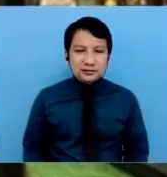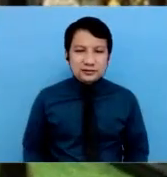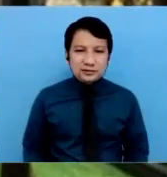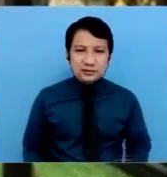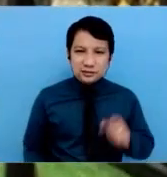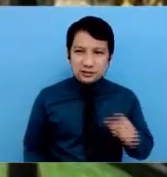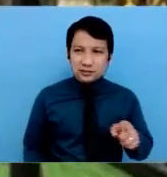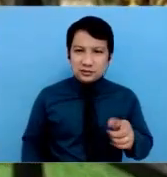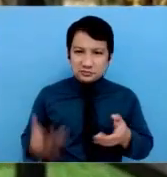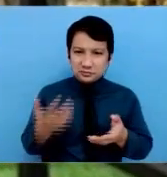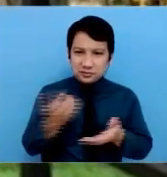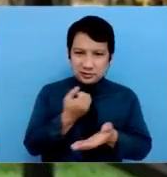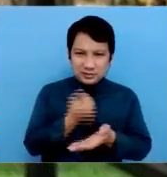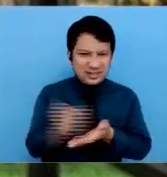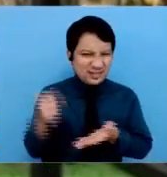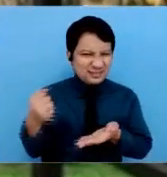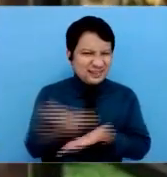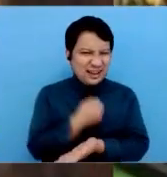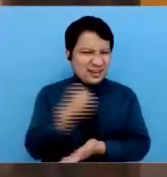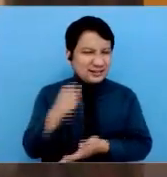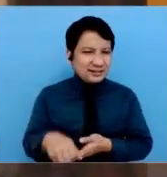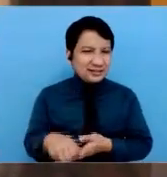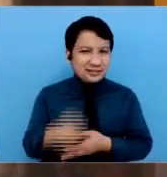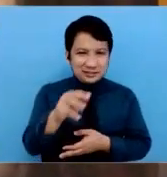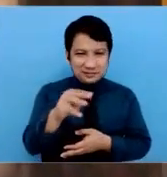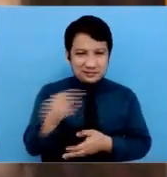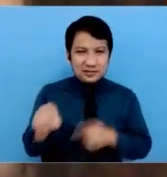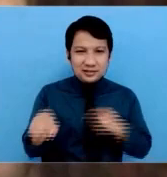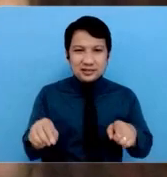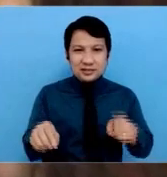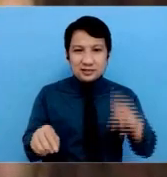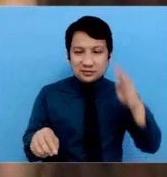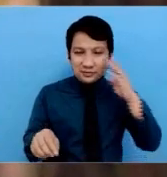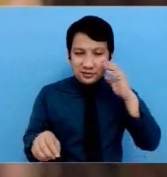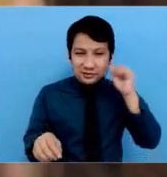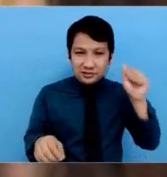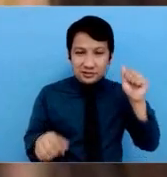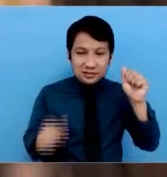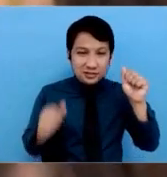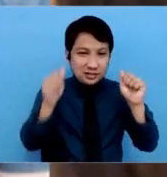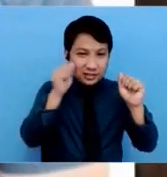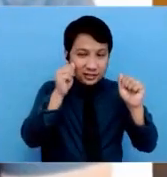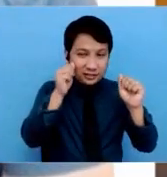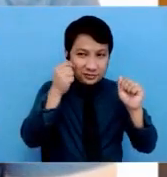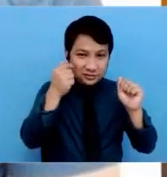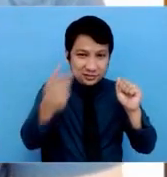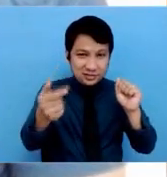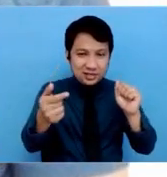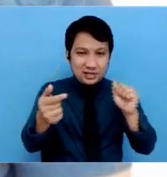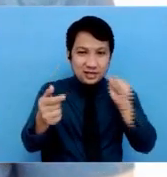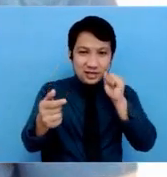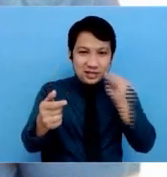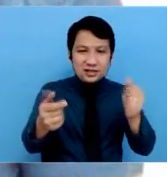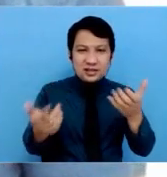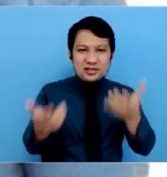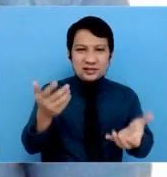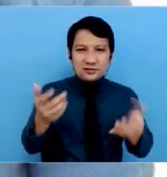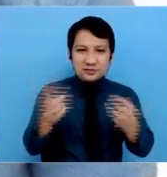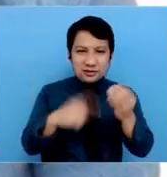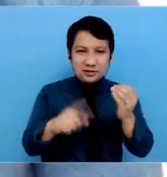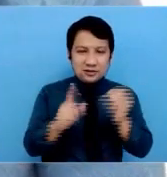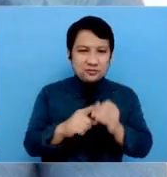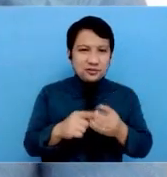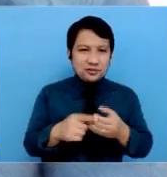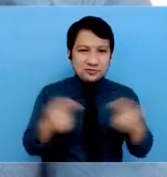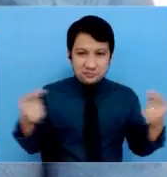Sinayang, yan ang keyword sa mga meme ng mag-ex na sina Will Dasovich at Alodia Goseng Piao. Naintriga ang mga netizens sa tila sagutan